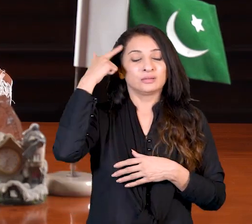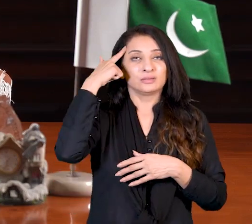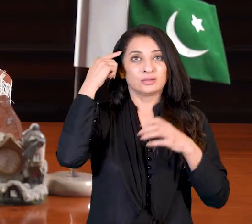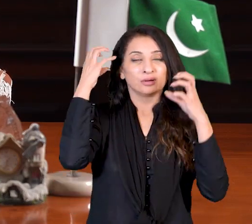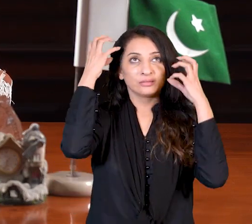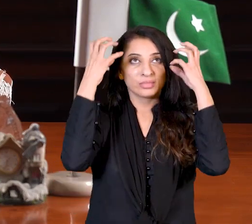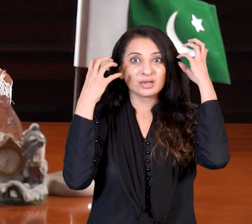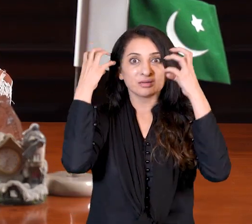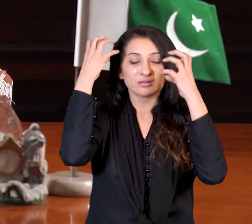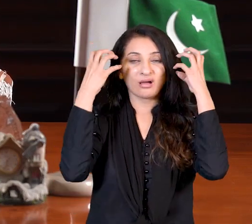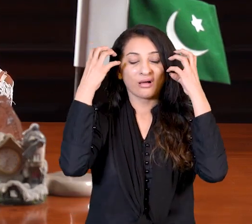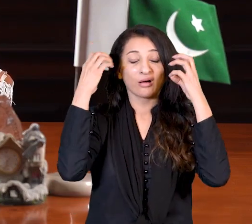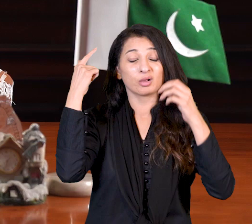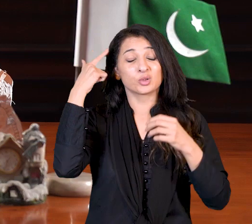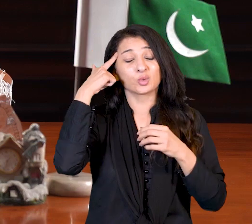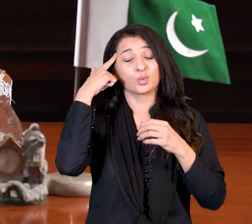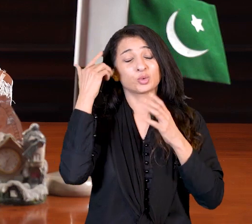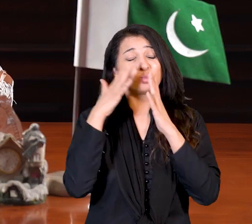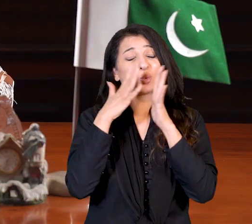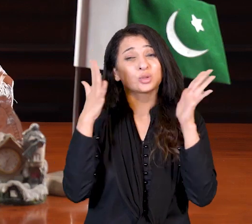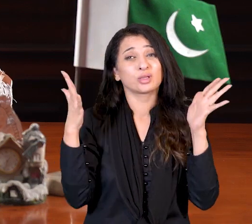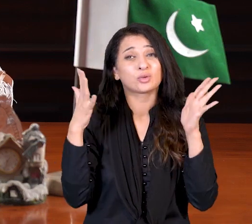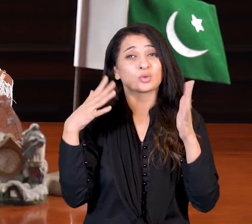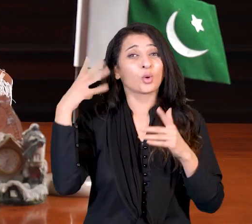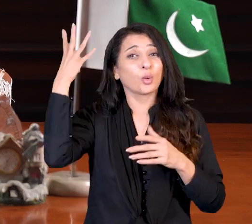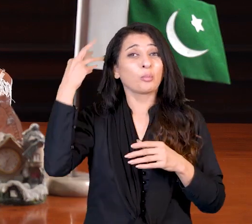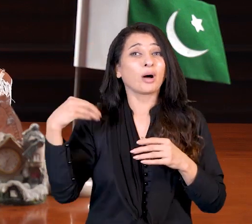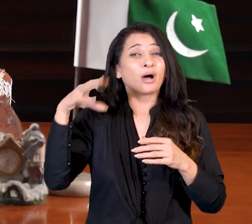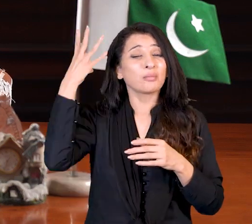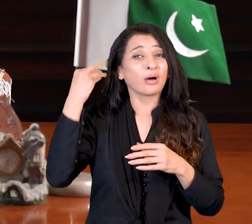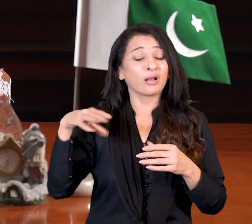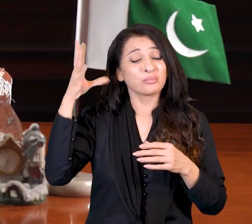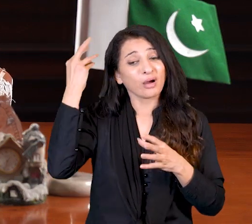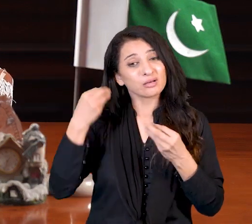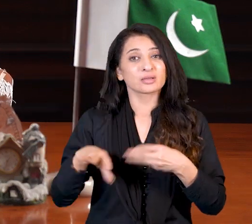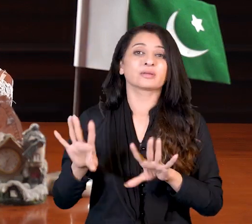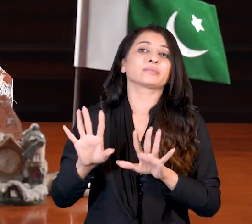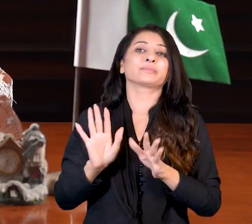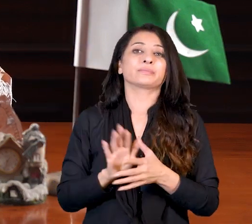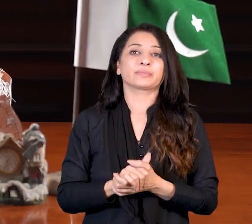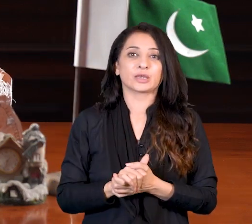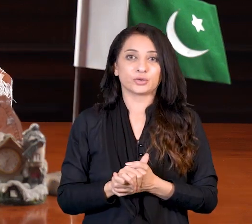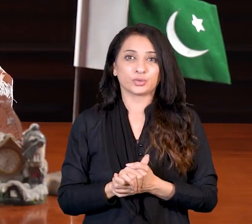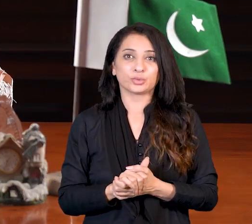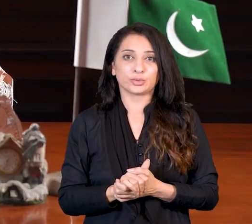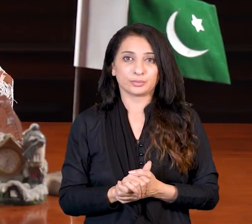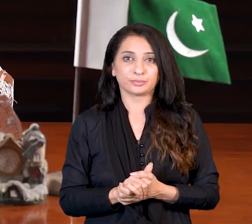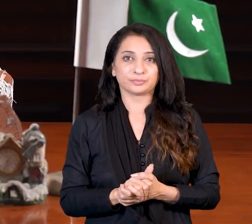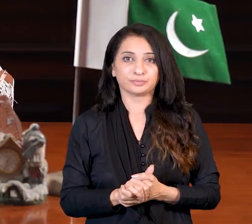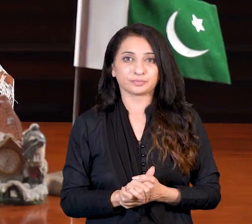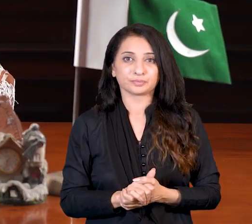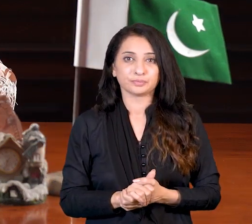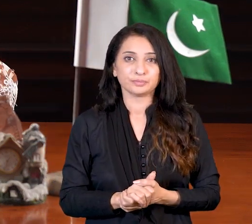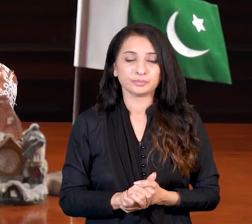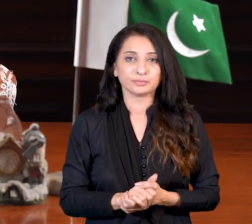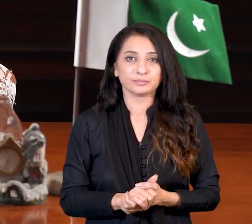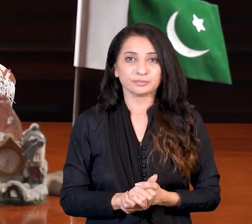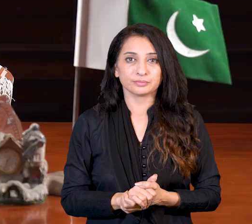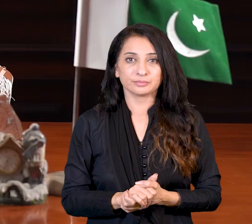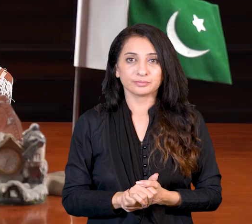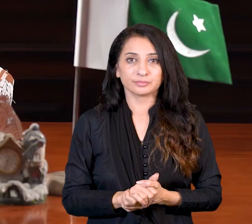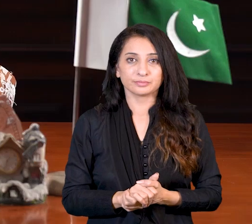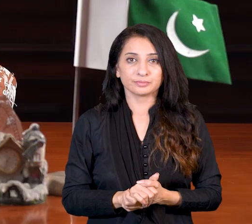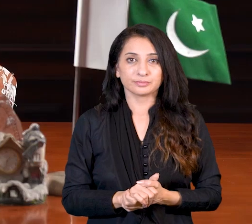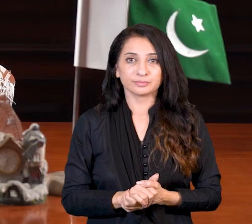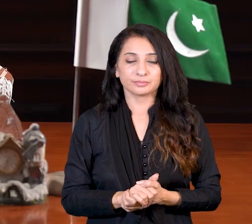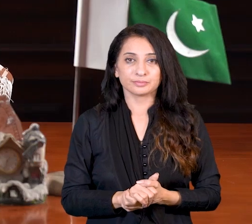भी बालों की ग्रोथ अरेस्ट हो जाती है और बाल जड़ से गिरना शुरू हो जाते हैं। फिर हमारे चूँकि कॉमन है